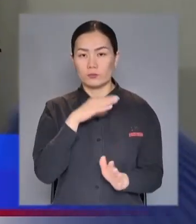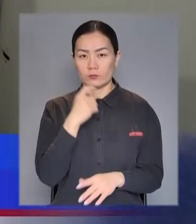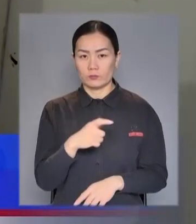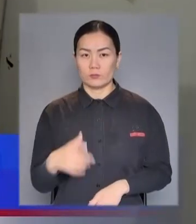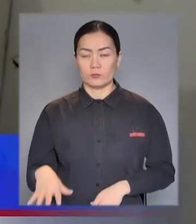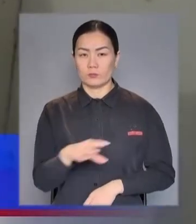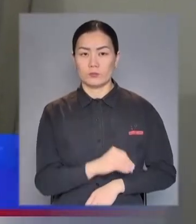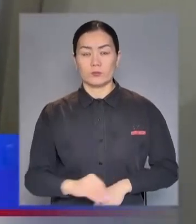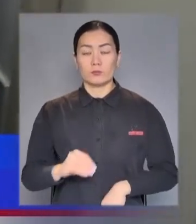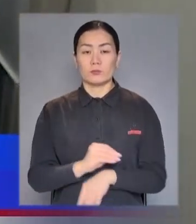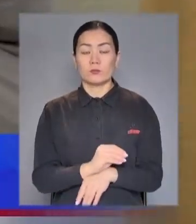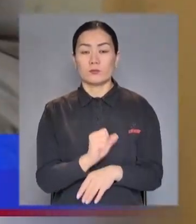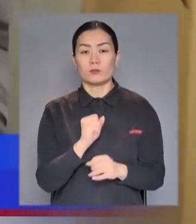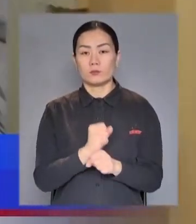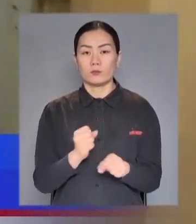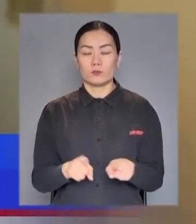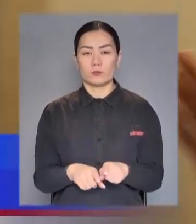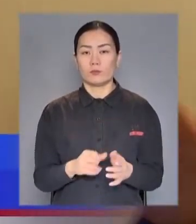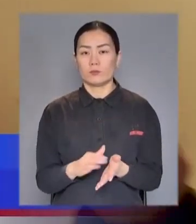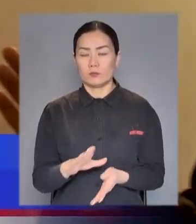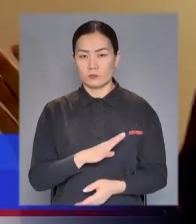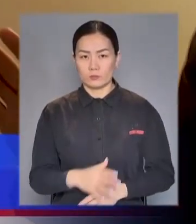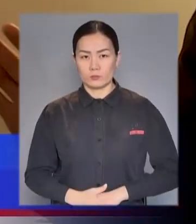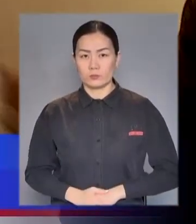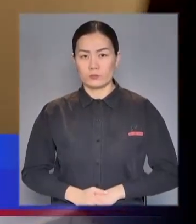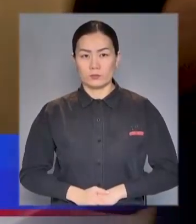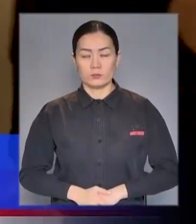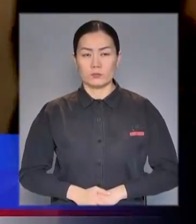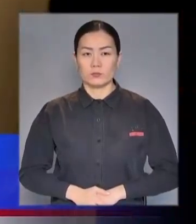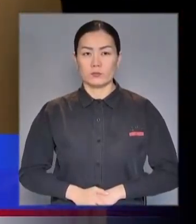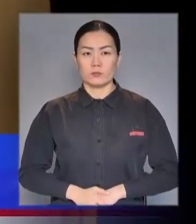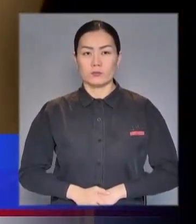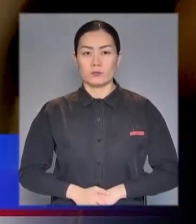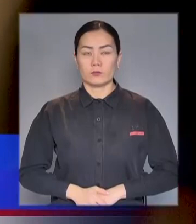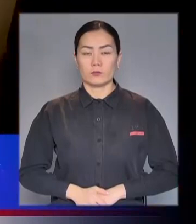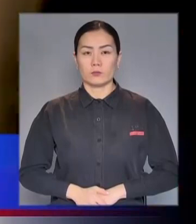возмущенную толпу. Давать какие-либо комментарии тоже отказался.